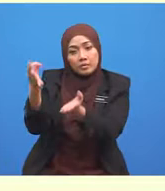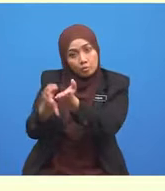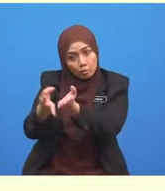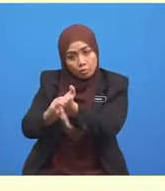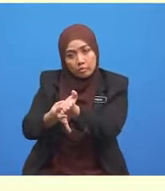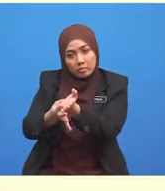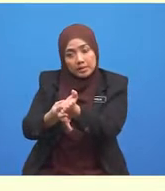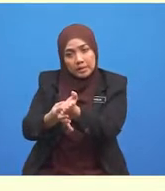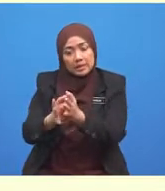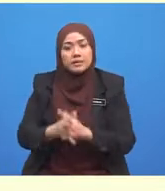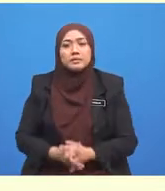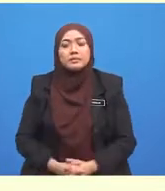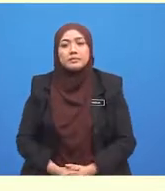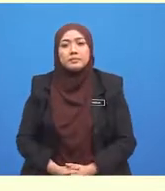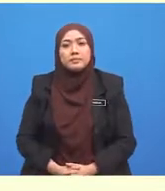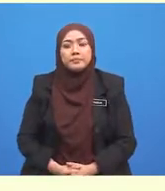RM49.90.